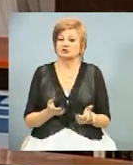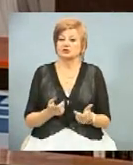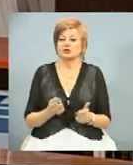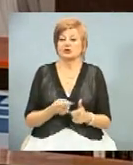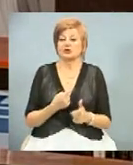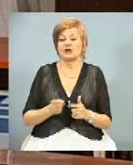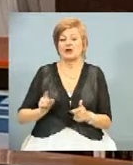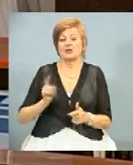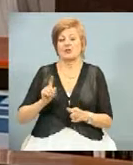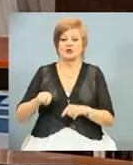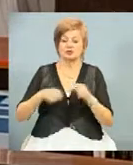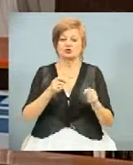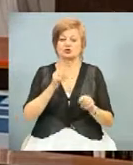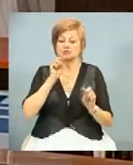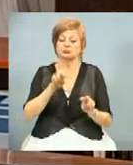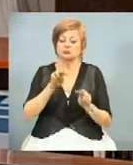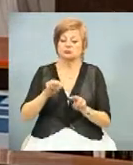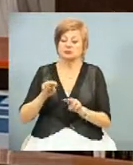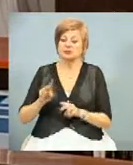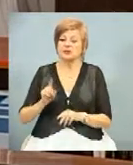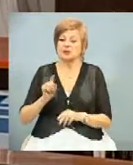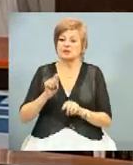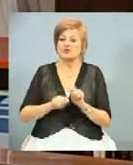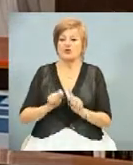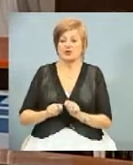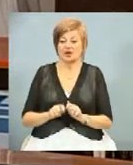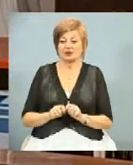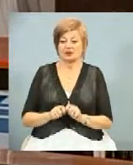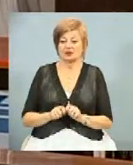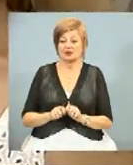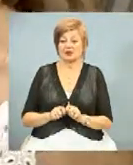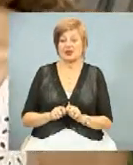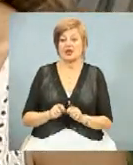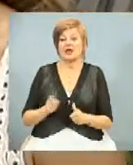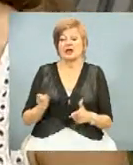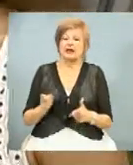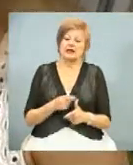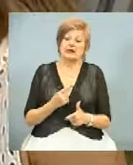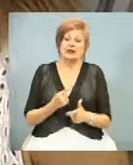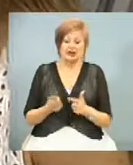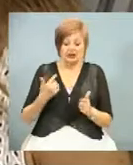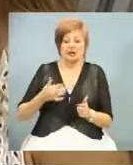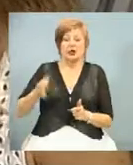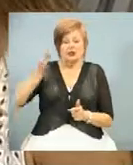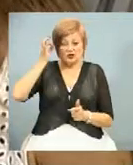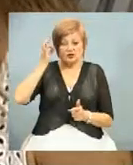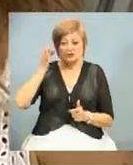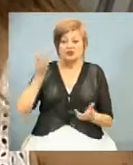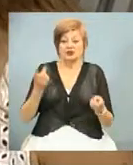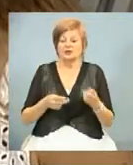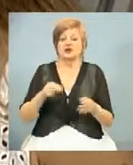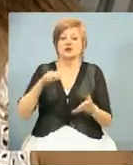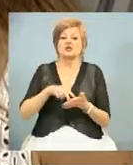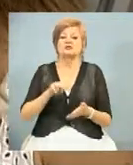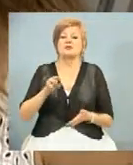відносити до майстра регулярно, щоб він там дивився. Або, напевно, я згадала, що треба, напевно, ставити якісь